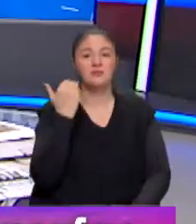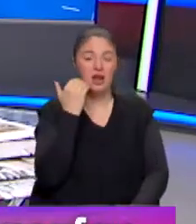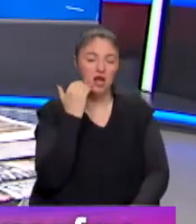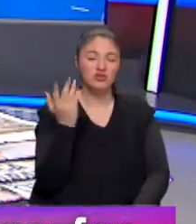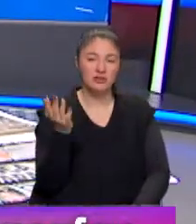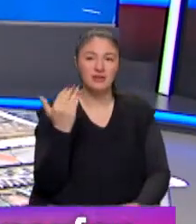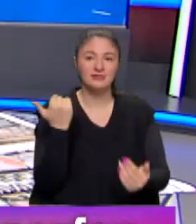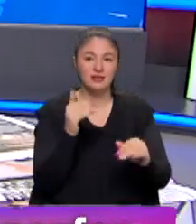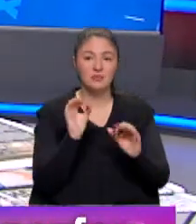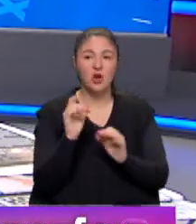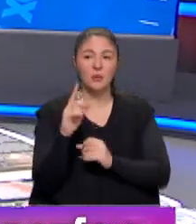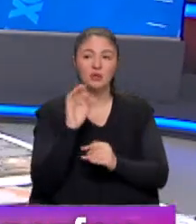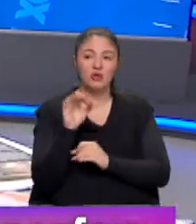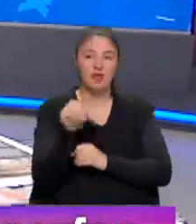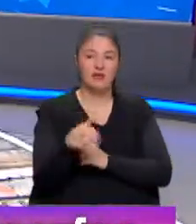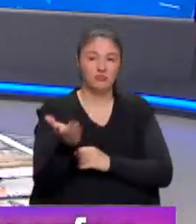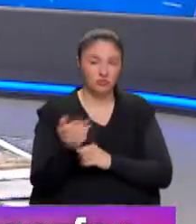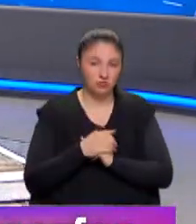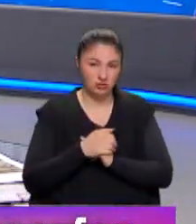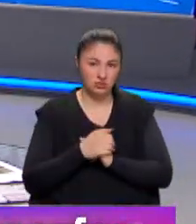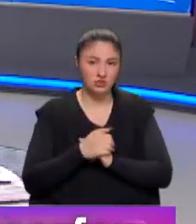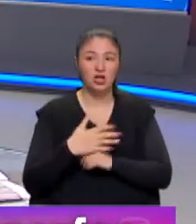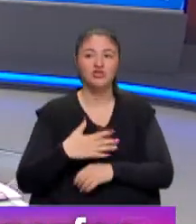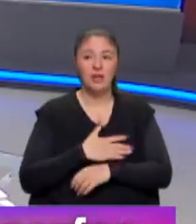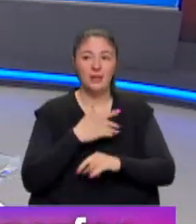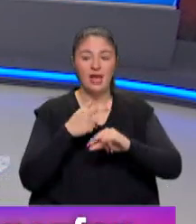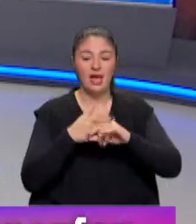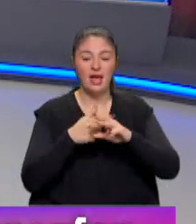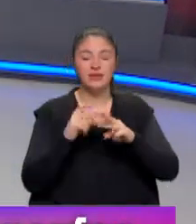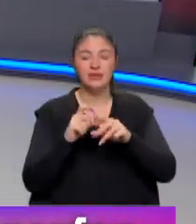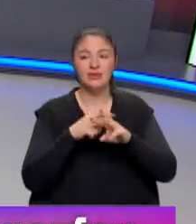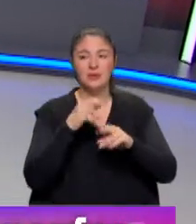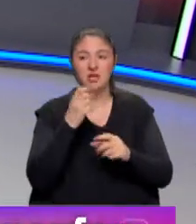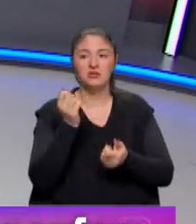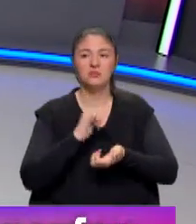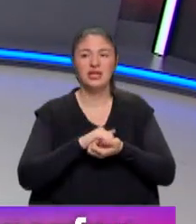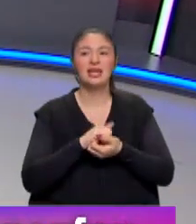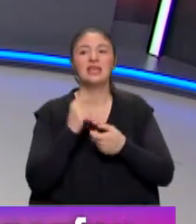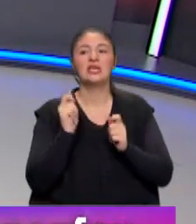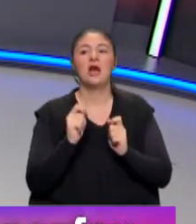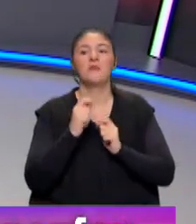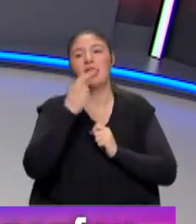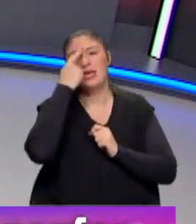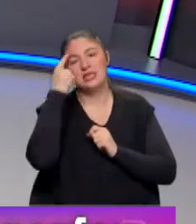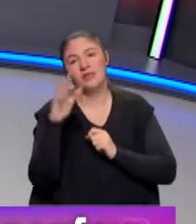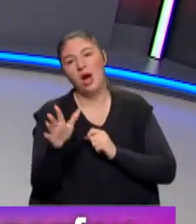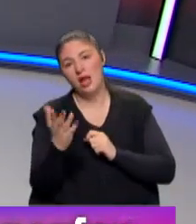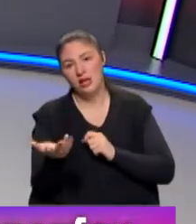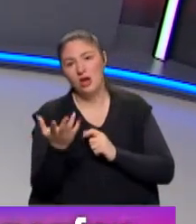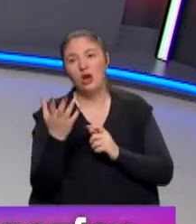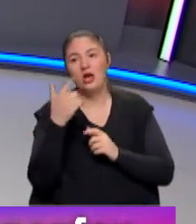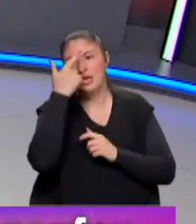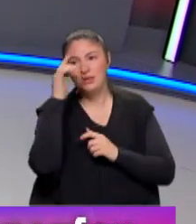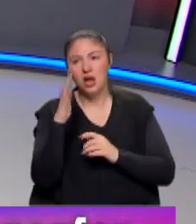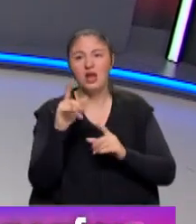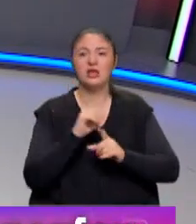Akşener'in de desteğiyle böyle bir noktaya gelmişti. CHP'nin HDP ile işbirliği yapma olasılığı,